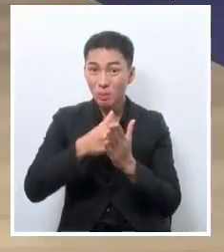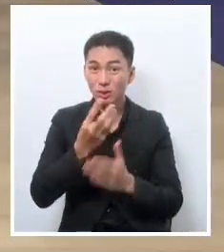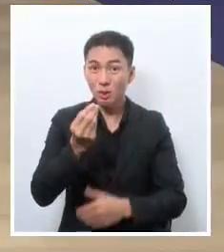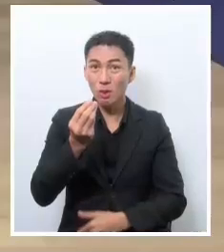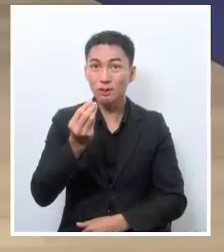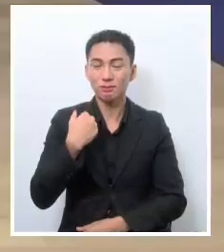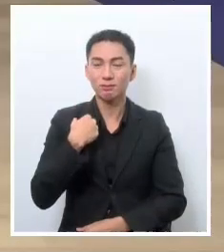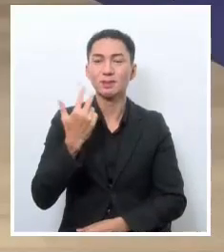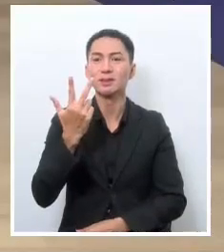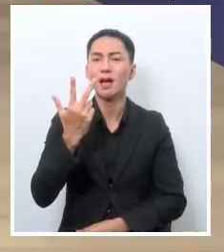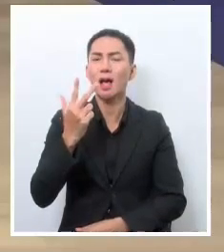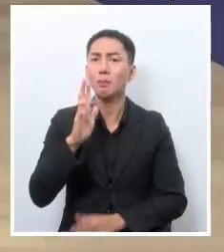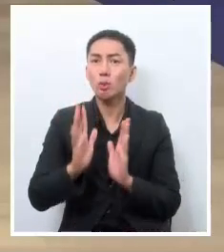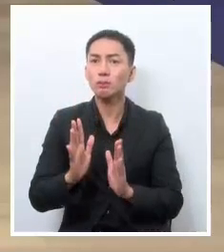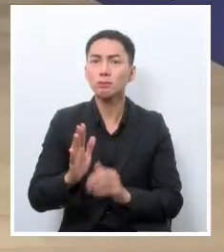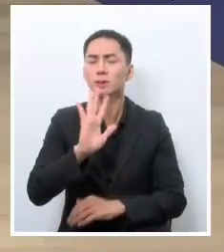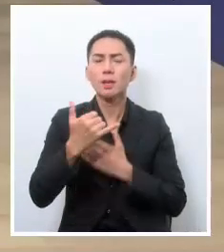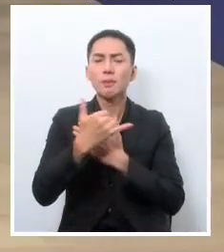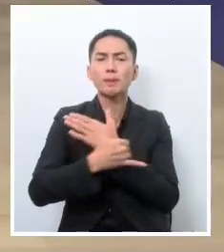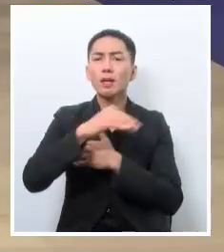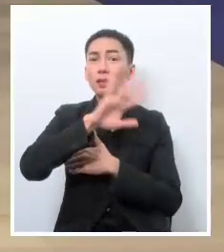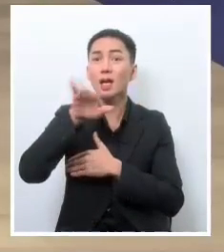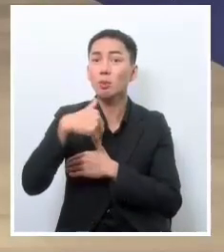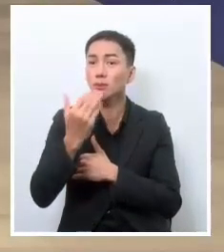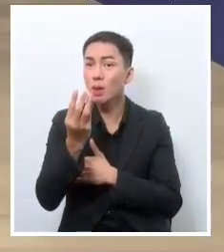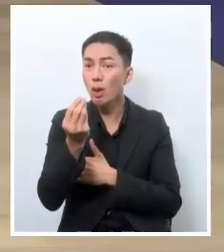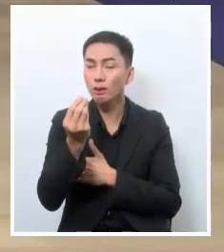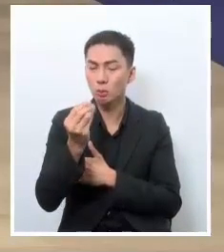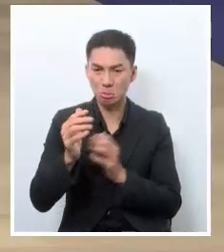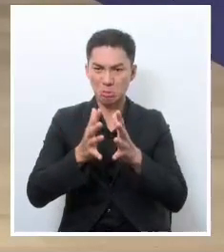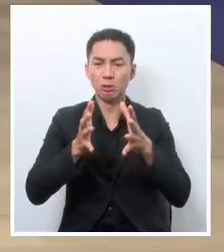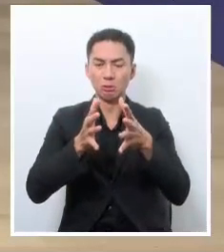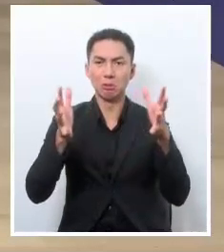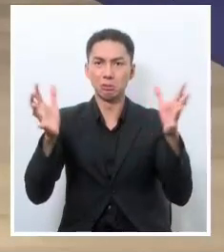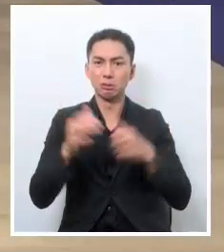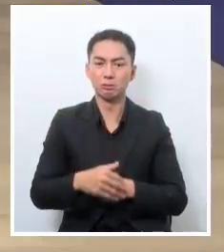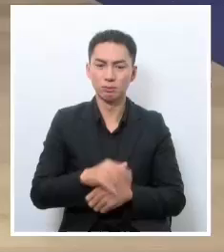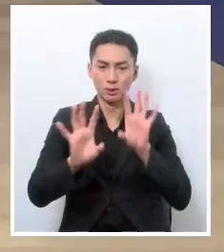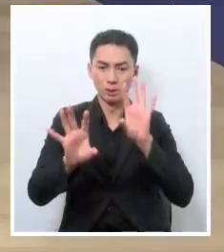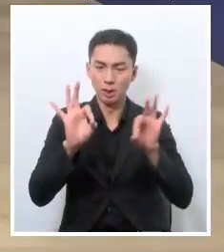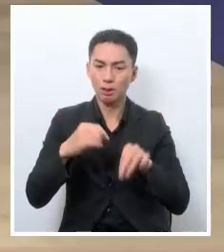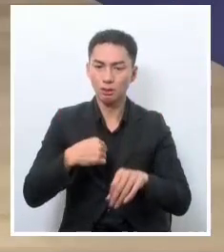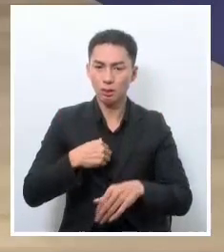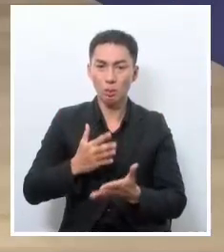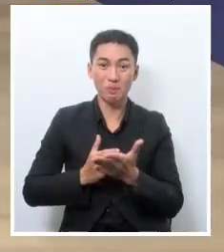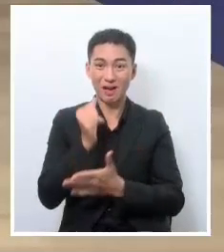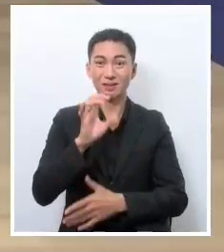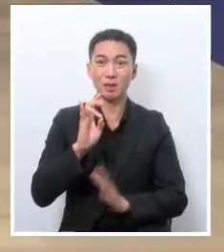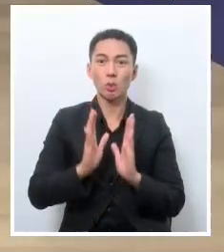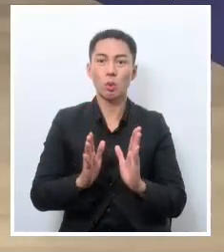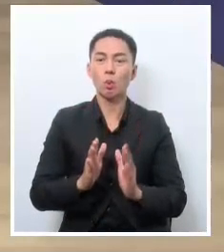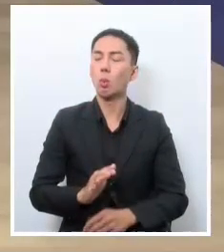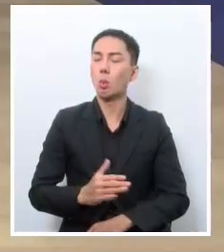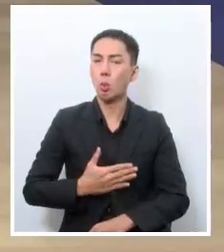3คนครับอืหมายถึงว่าทั้งประเทศเลยครับที่มาอดิชั่นนี่เยอะมั้ฮเยอะอยู่ครับเยอะมากนะครับไม่ธรรมดาเลยนะเราผ่านตรรงนี้มาได้นะครับแล้วใน